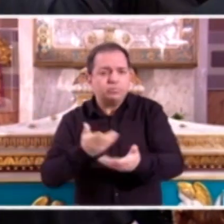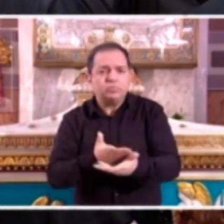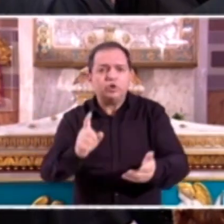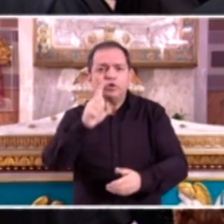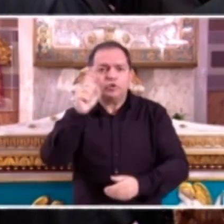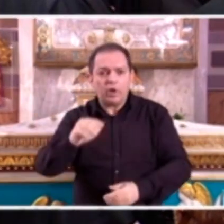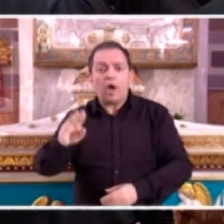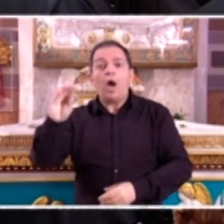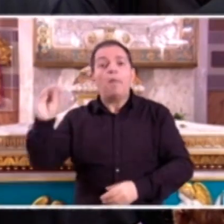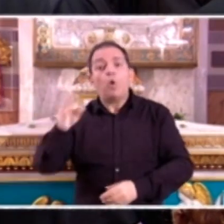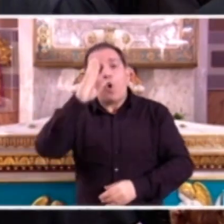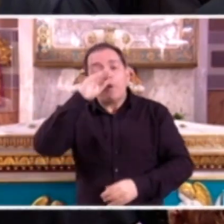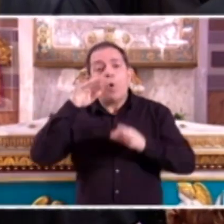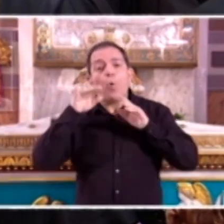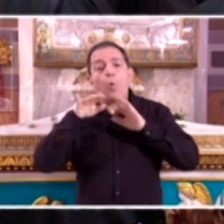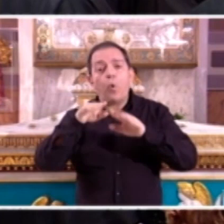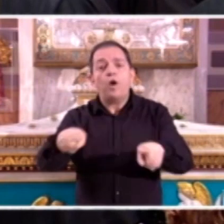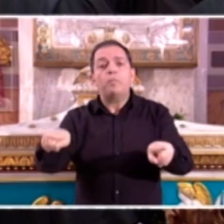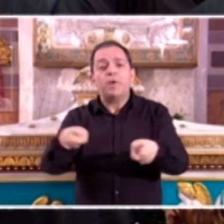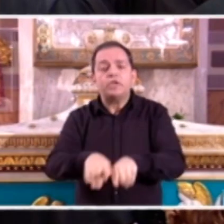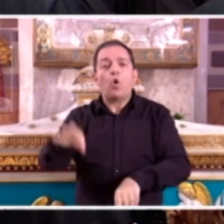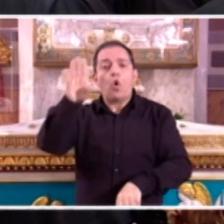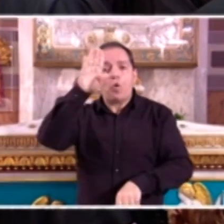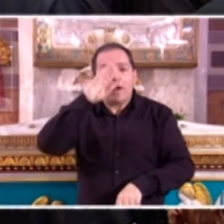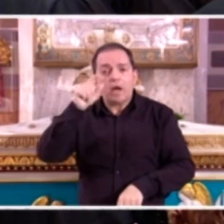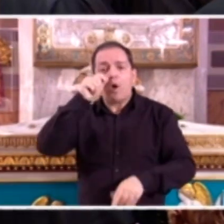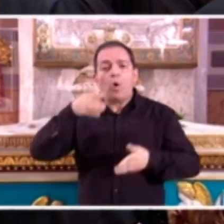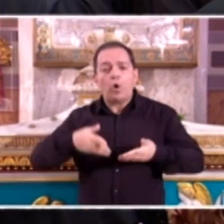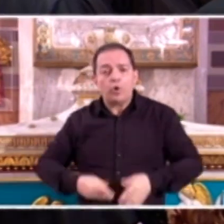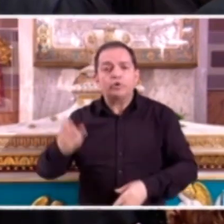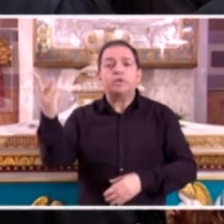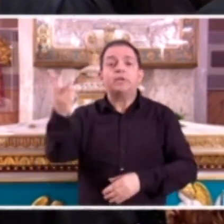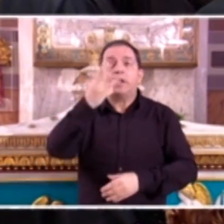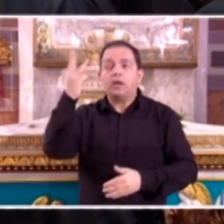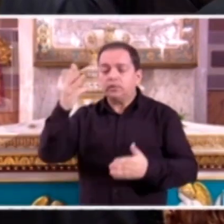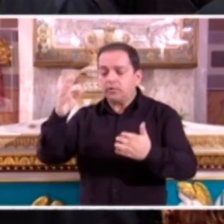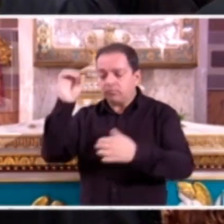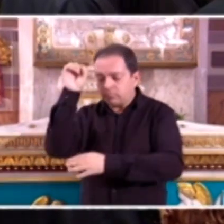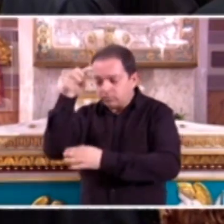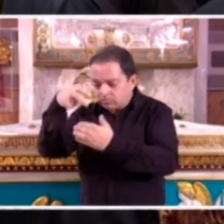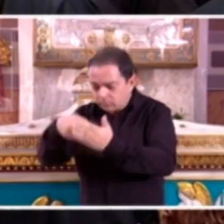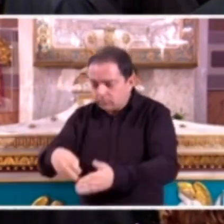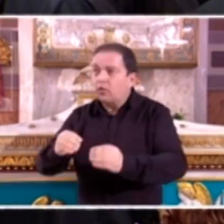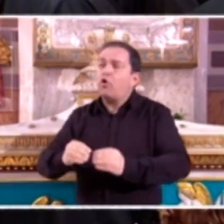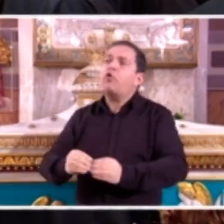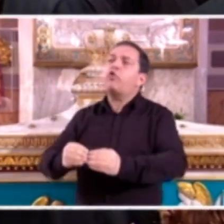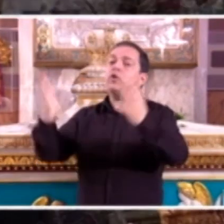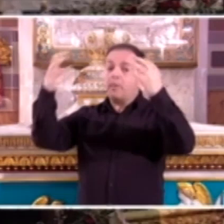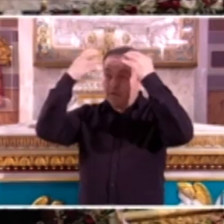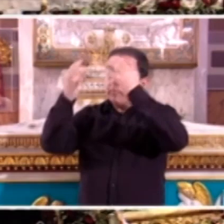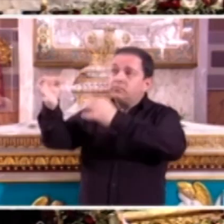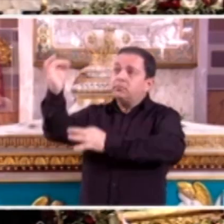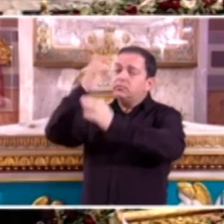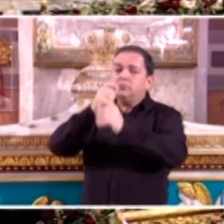εκ του Πατρός εκπορευόμενον, το Συμπατρί και Υιός υπροσκυνούμενον και συνδοξαζόμενον, τον αλήσαν